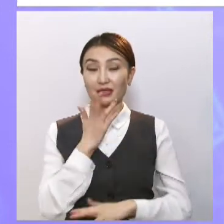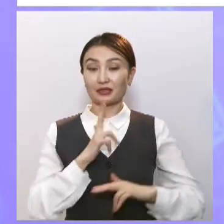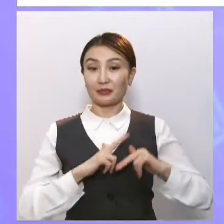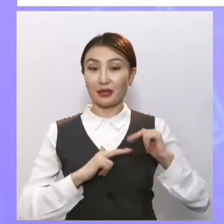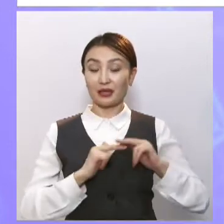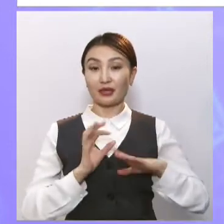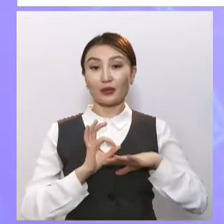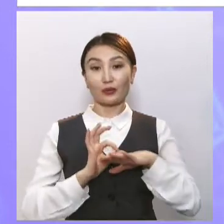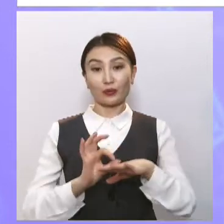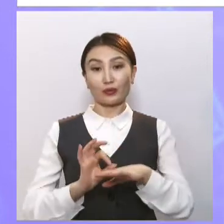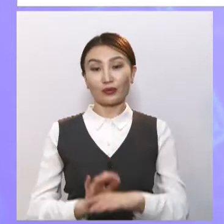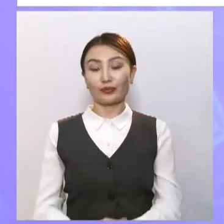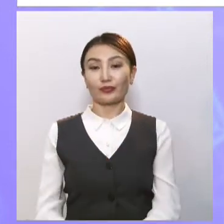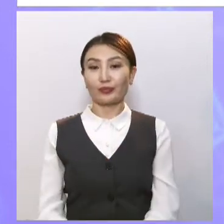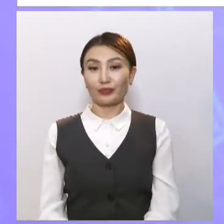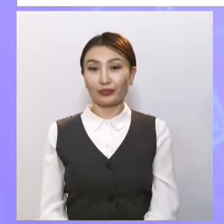маанайда өткөрөлү.